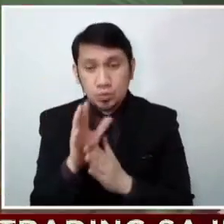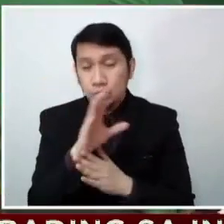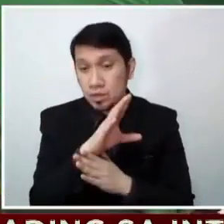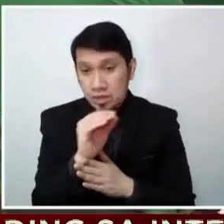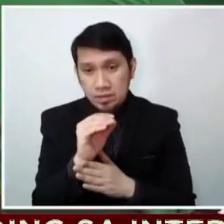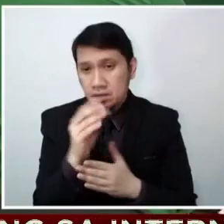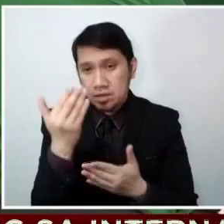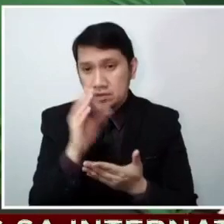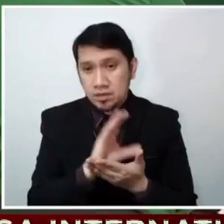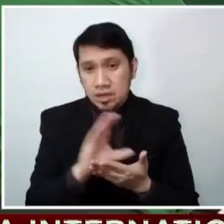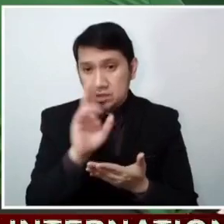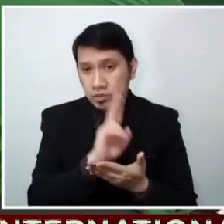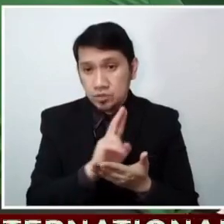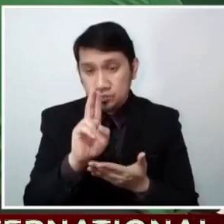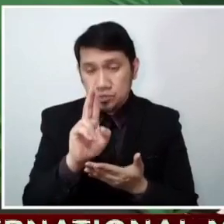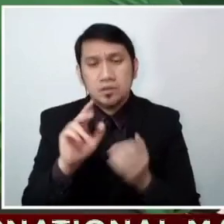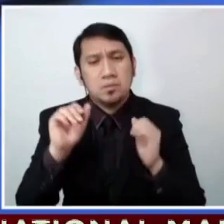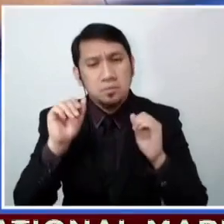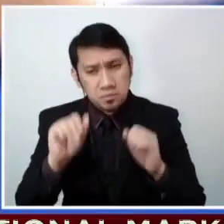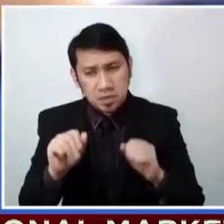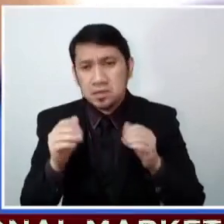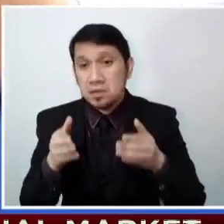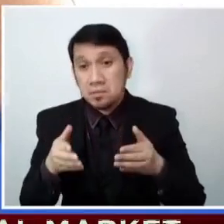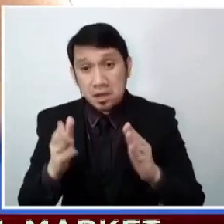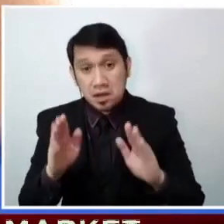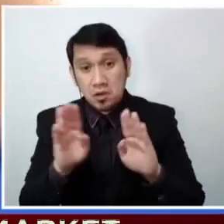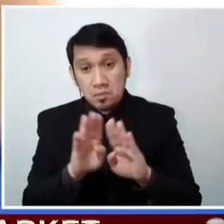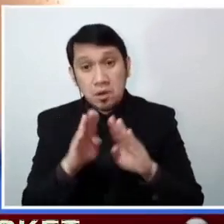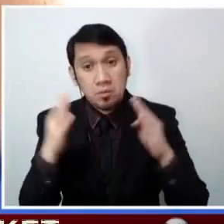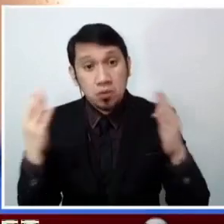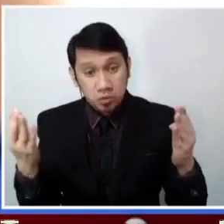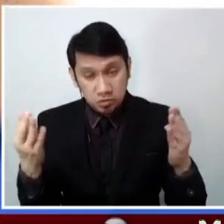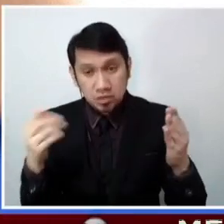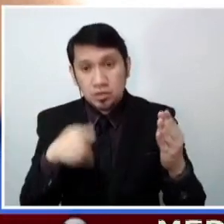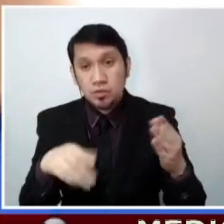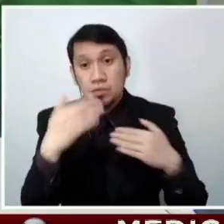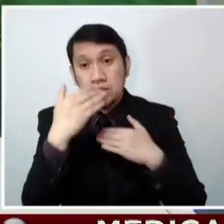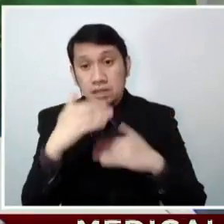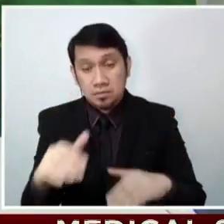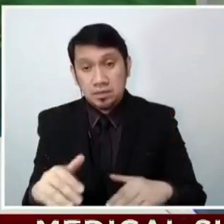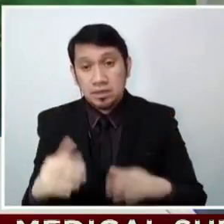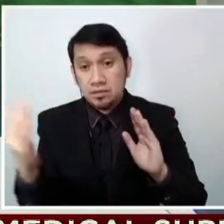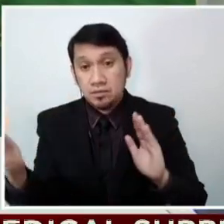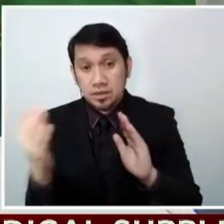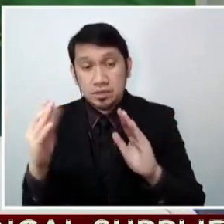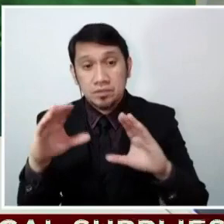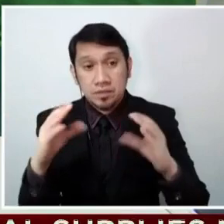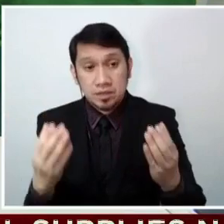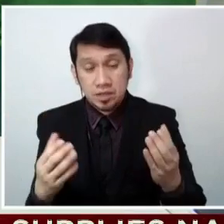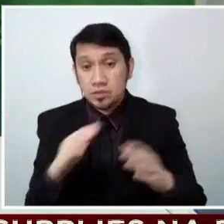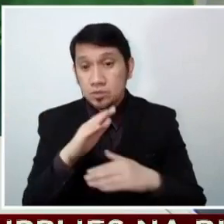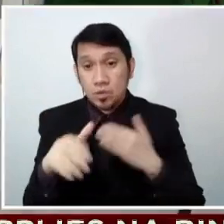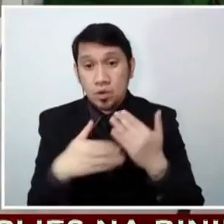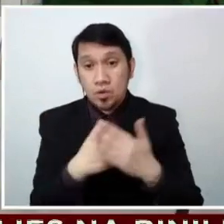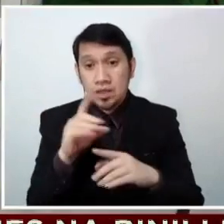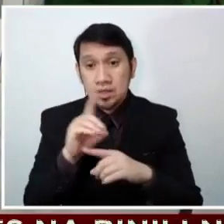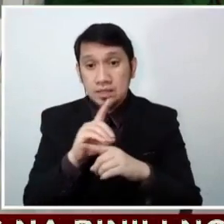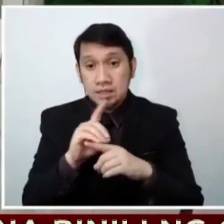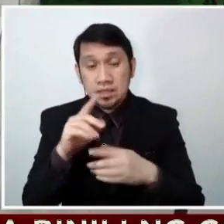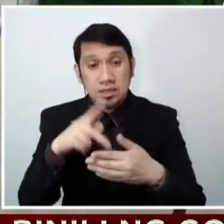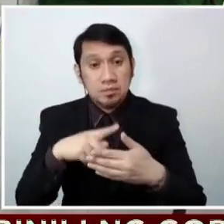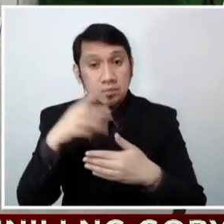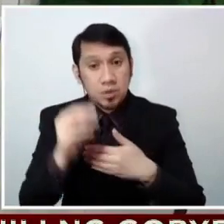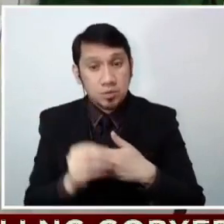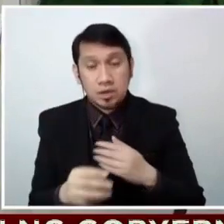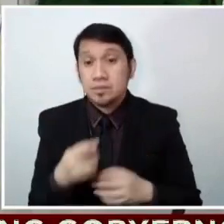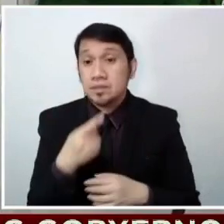ito, posibleng payagan ng mga paaralang buksan ang limited face-to-face classes sa lahat ng degree programs. Ayon